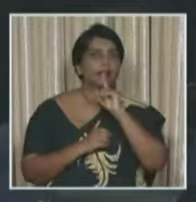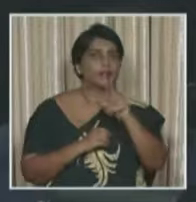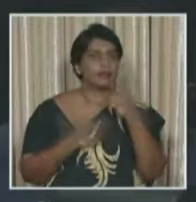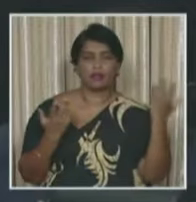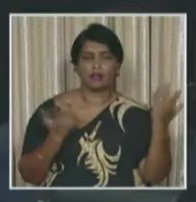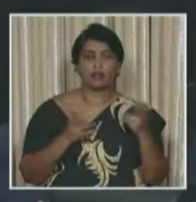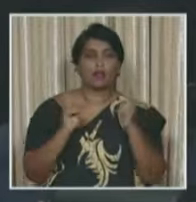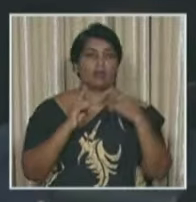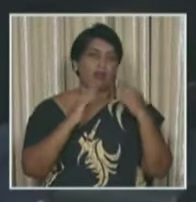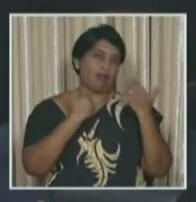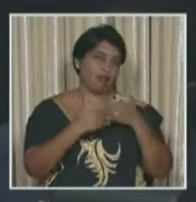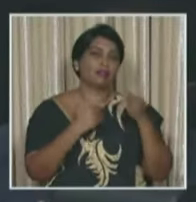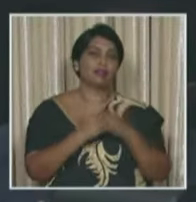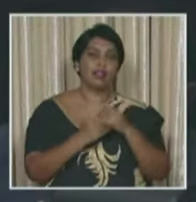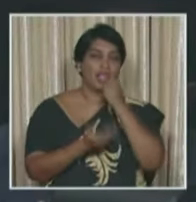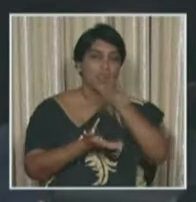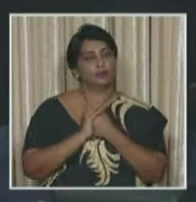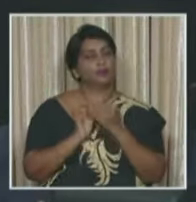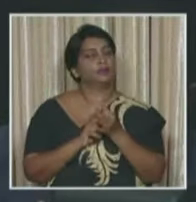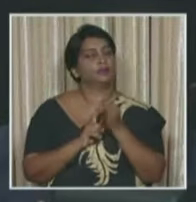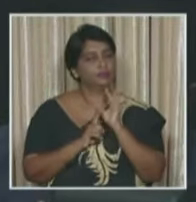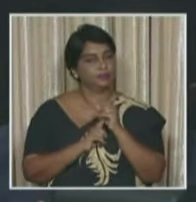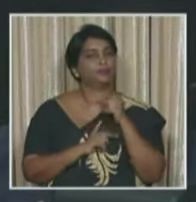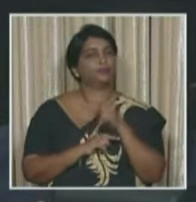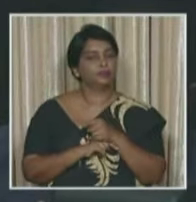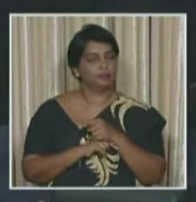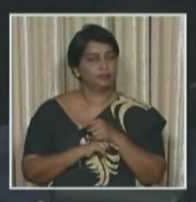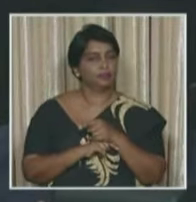නැහැ කක්කුසිතික හදලා ඉන්න, කෑම පිගාන දීලා ඉන්න කියලා.